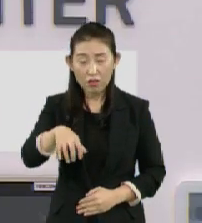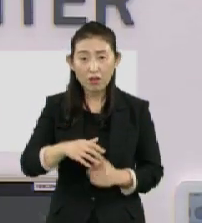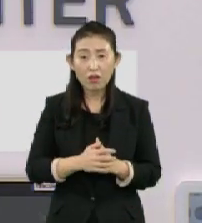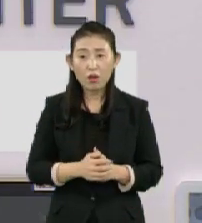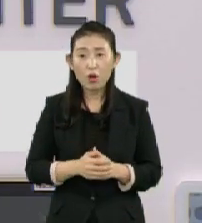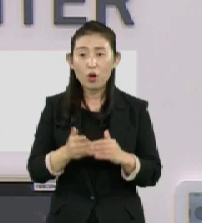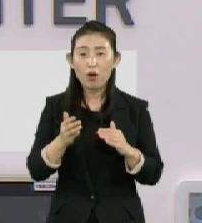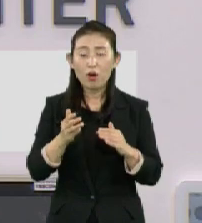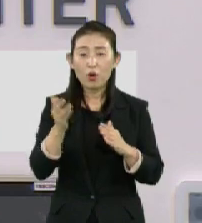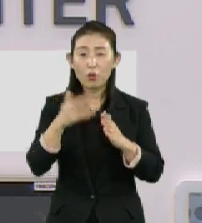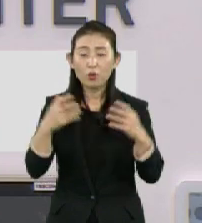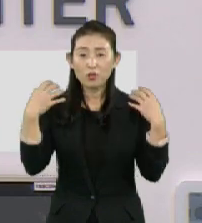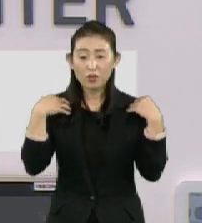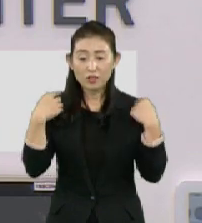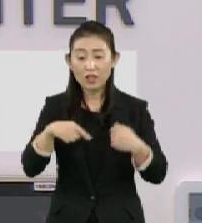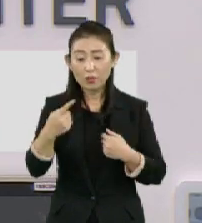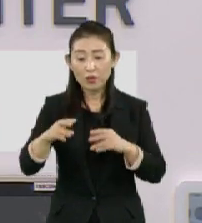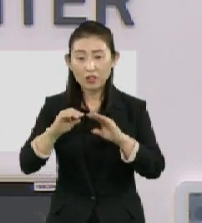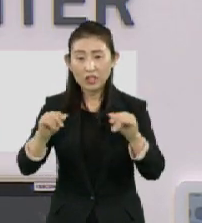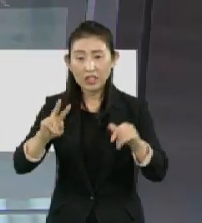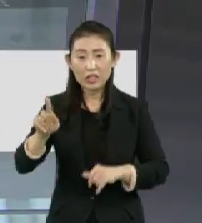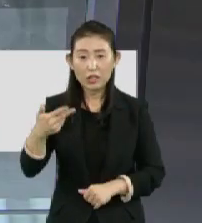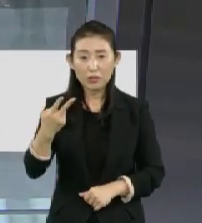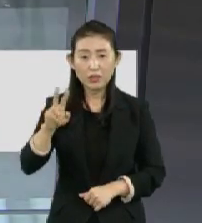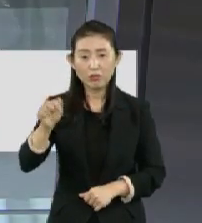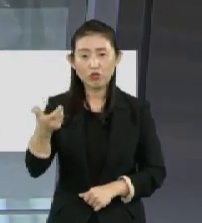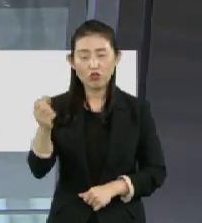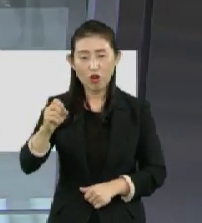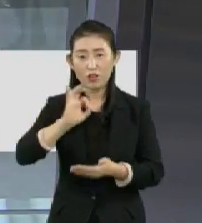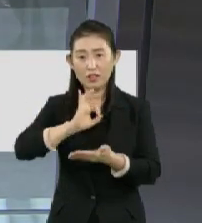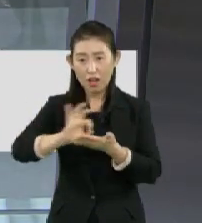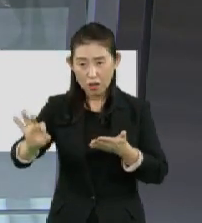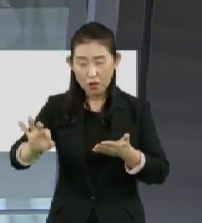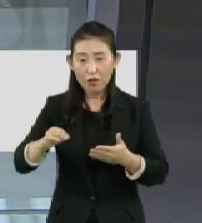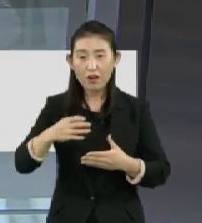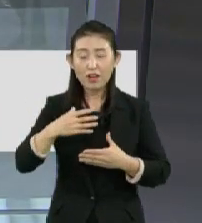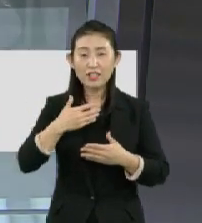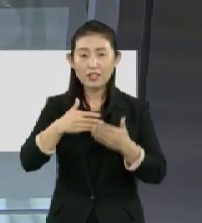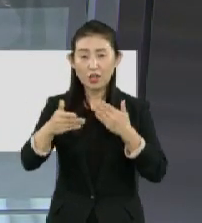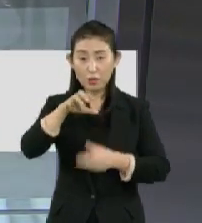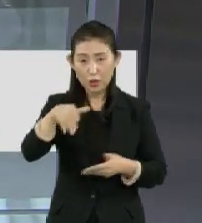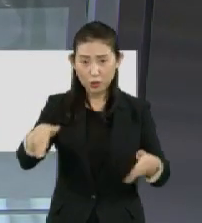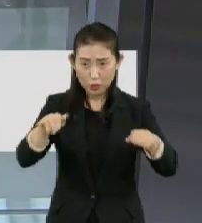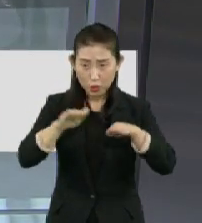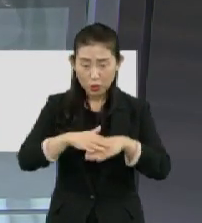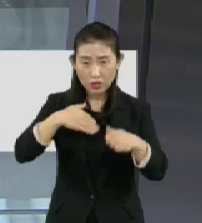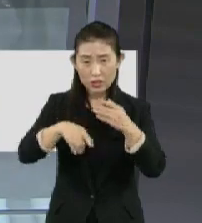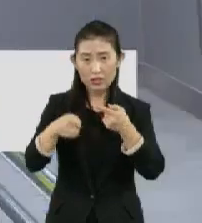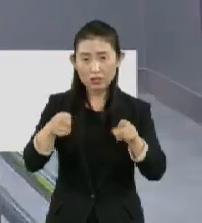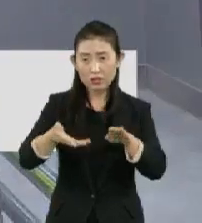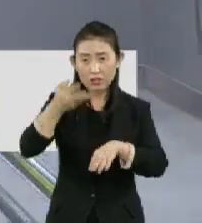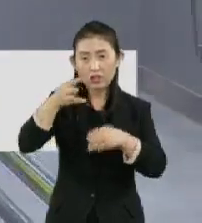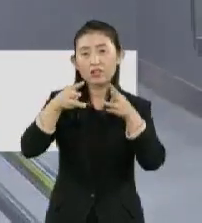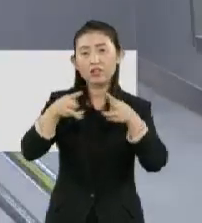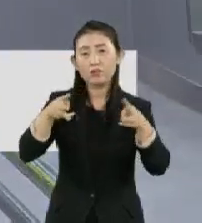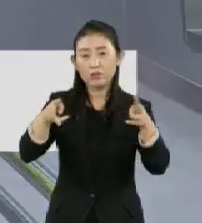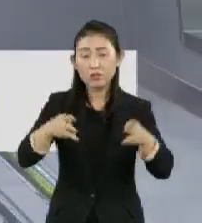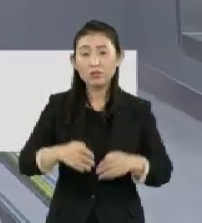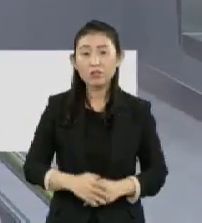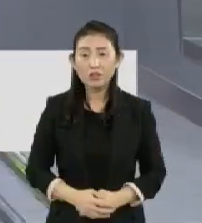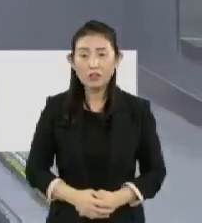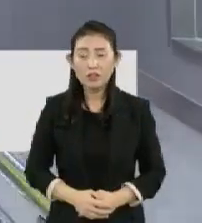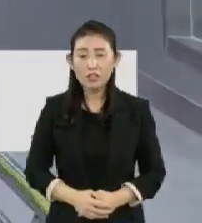서북부지구 공공청사 용지에 236억 원을 들여 조성된 안전체험교육원은 지하 1층, 지상 3층